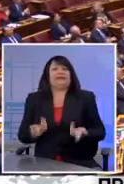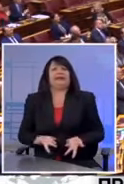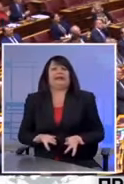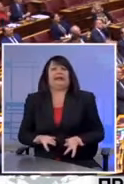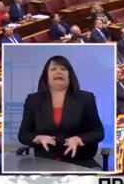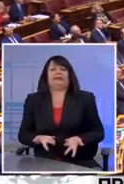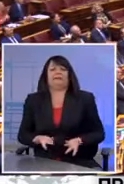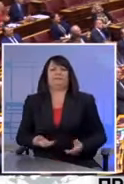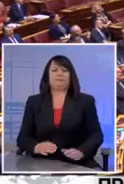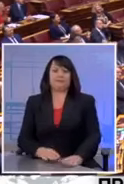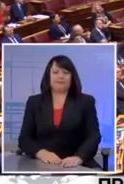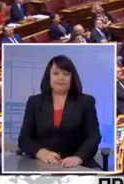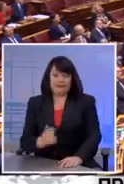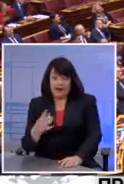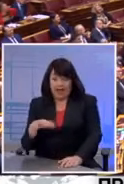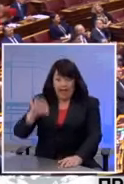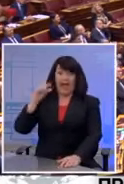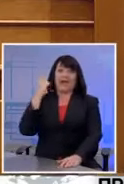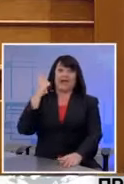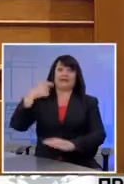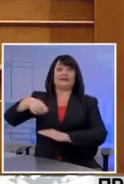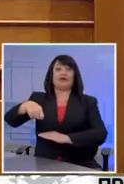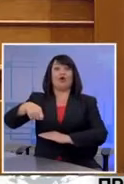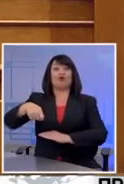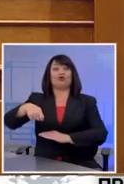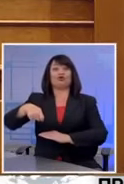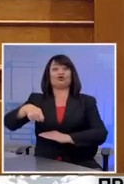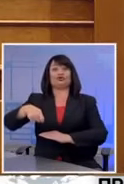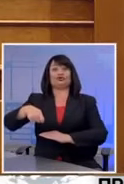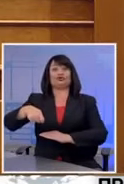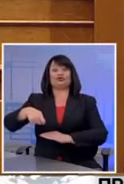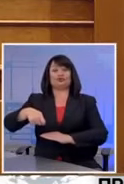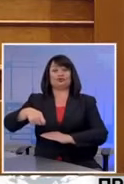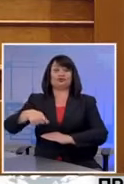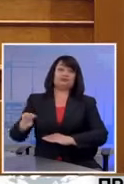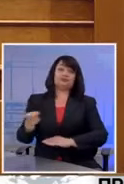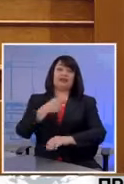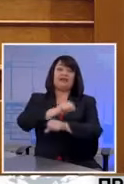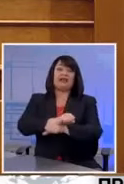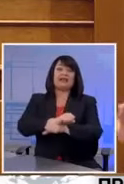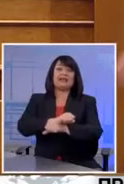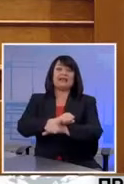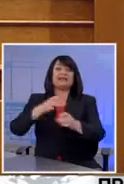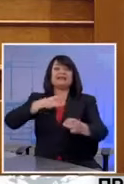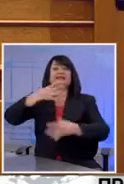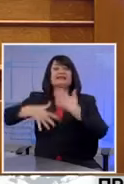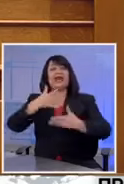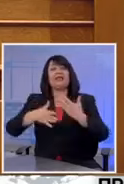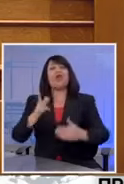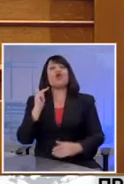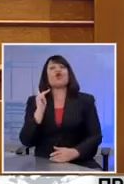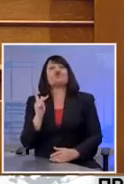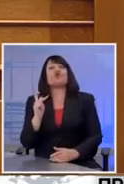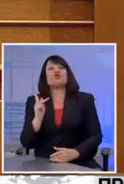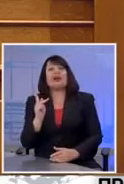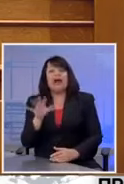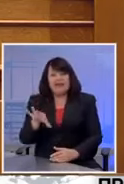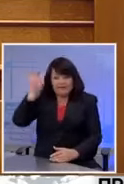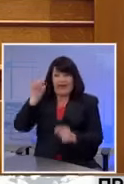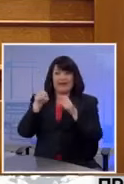Λοιπόν, βρήκατε τον έναν δικηγόρο ο οποίος είχε καταδικαστεί και είχε πάει φυλακή για το σκάνδαλο Κοσκοτά και αυτόν διαλέξατε, κύριε